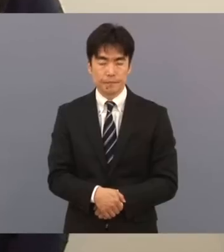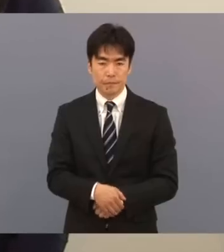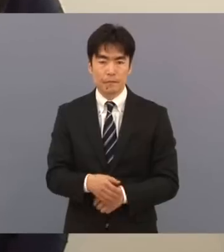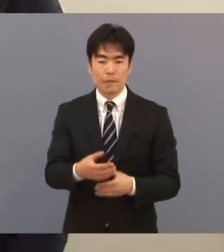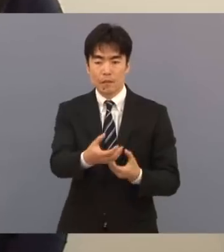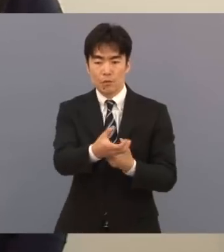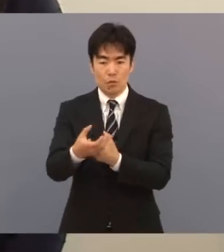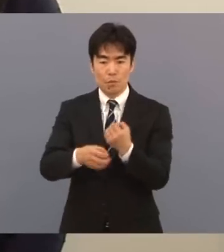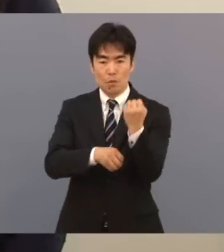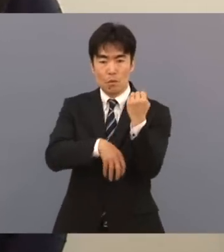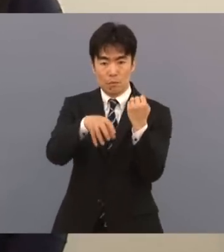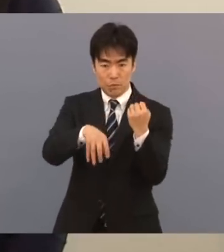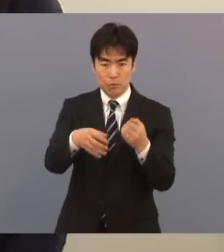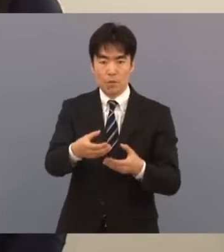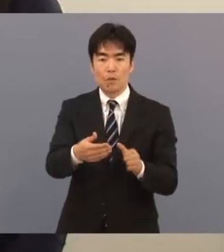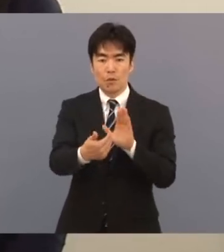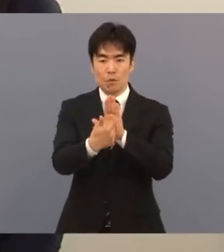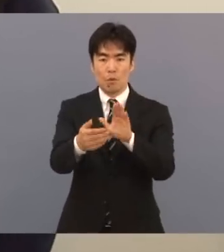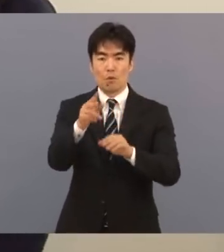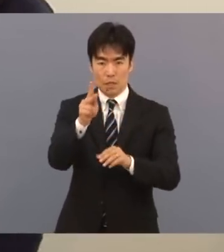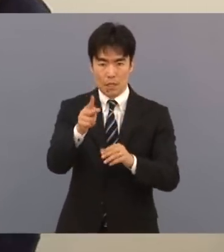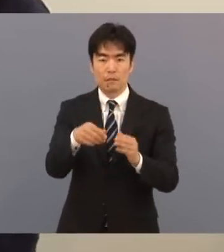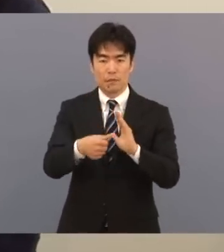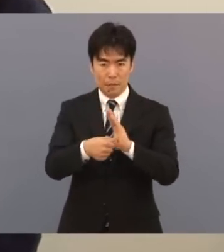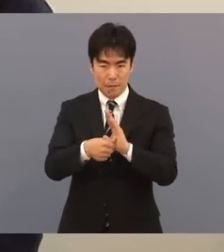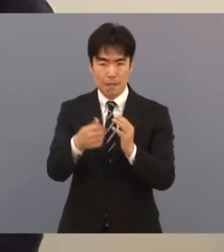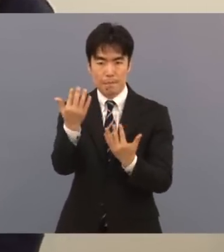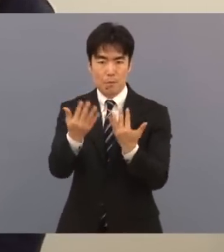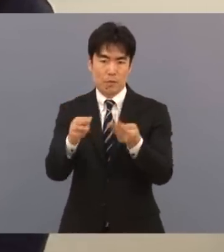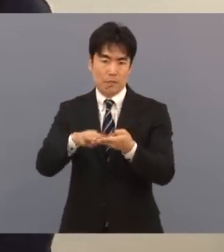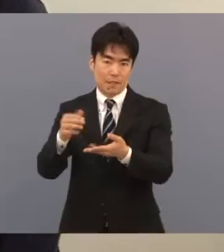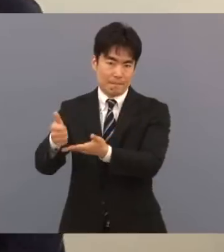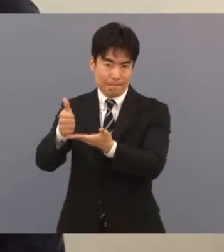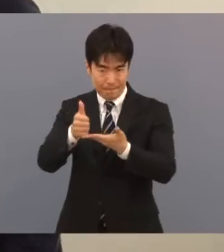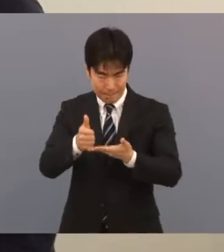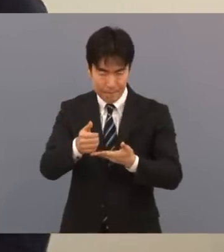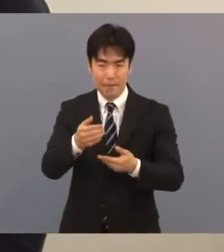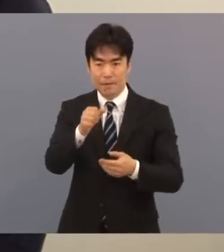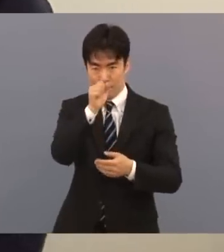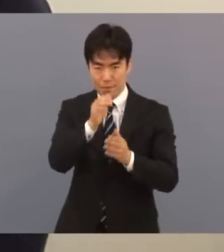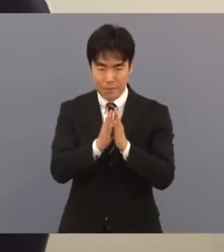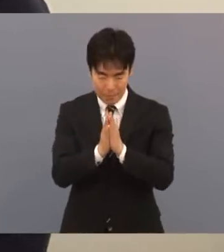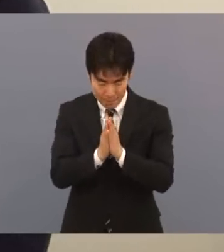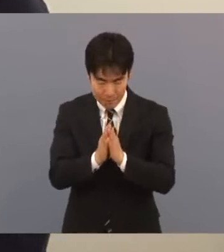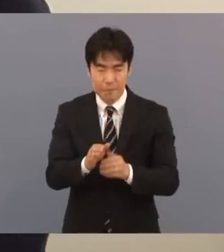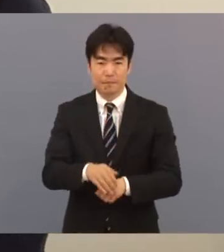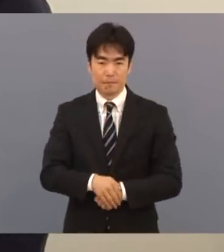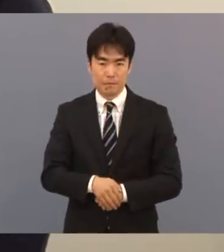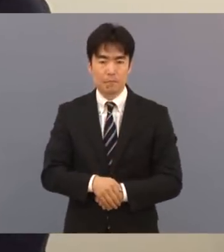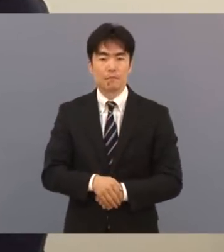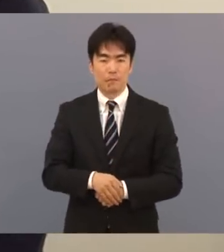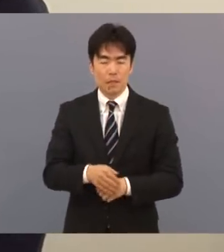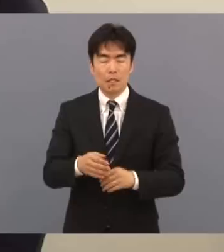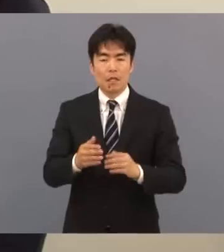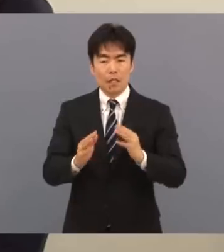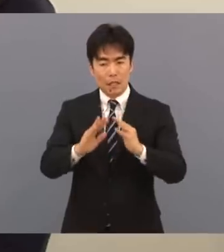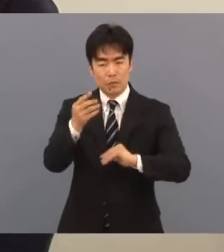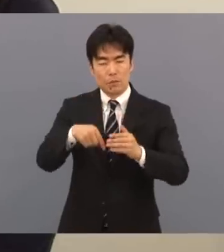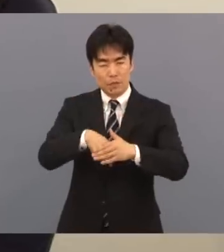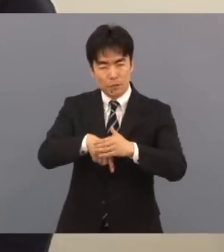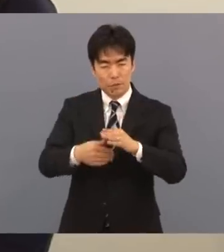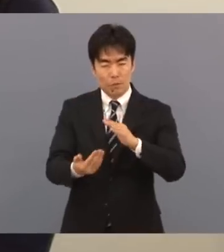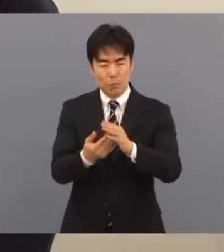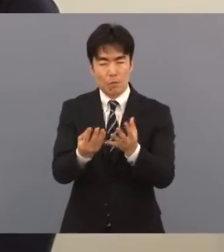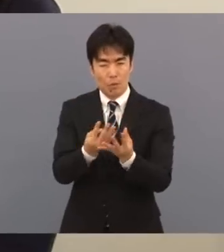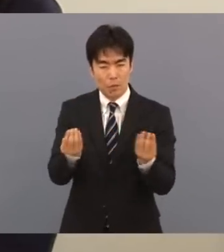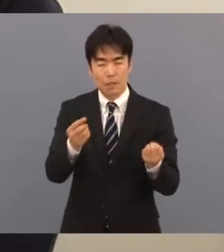消防本部予防課の森田さんです。よろしくお願いします。 よろしくお願いします。 出火原因の中で一番多いの